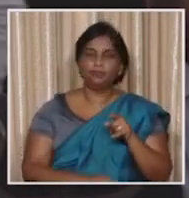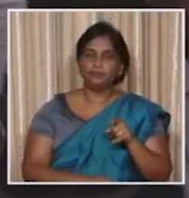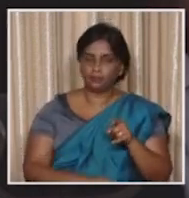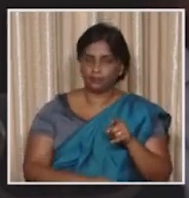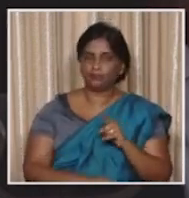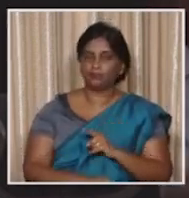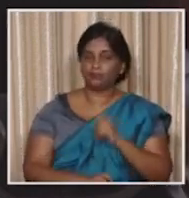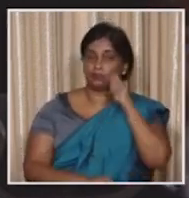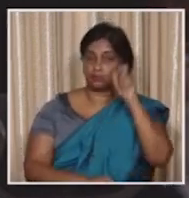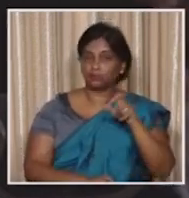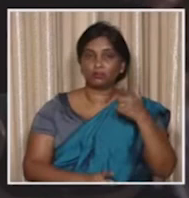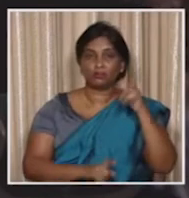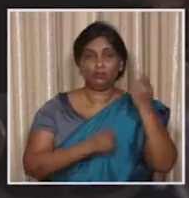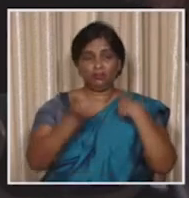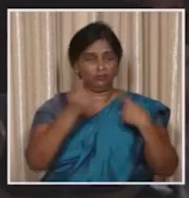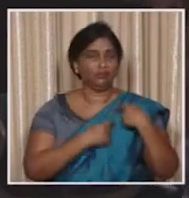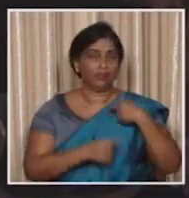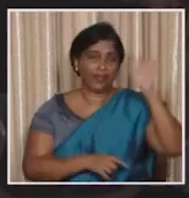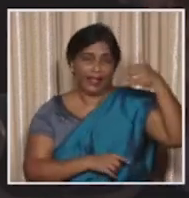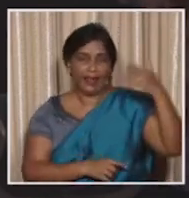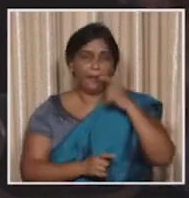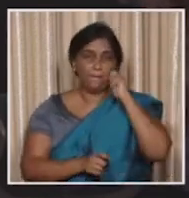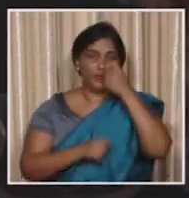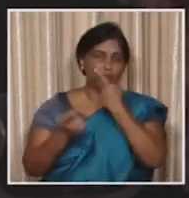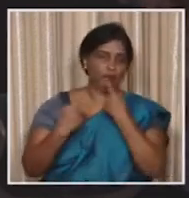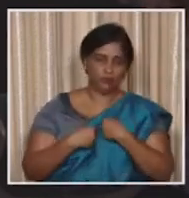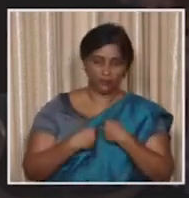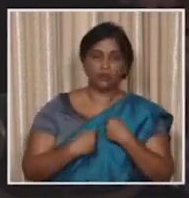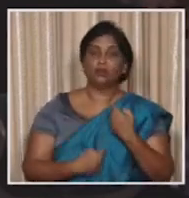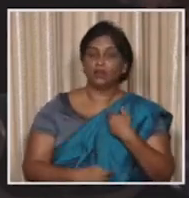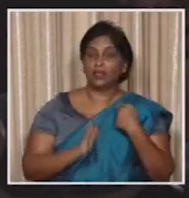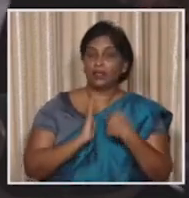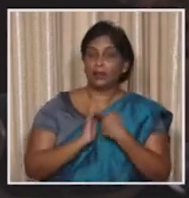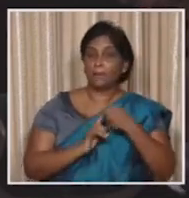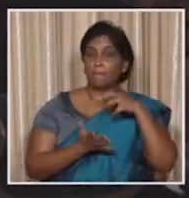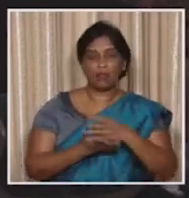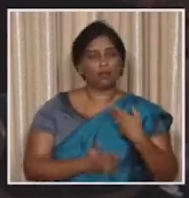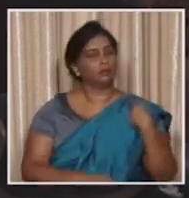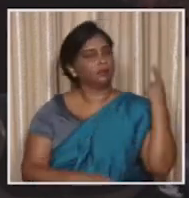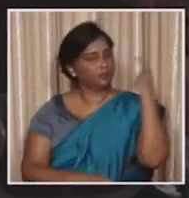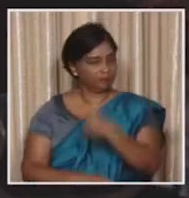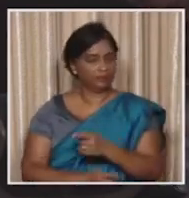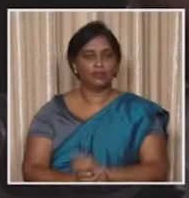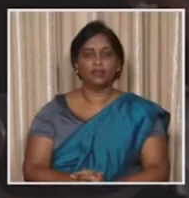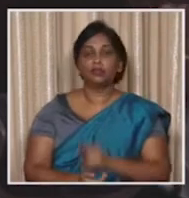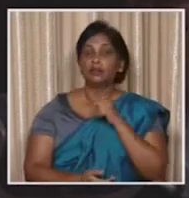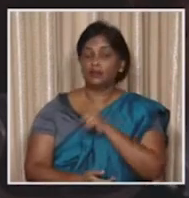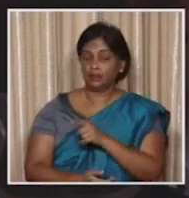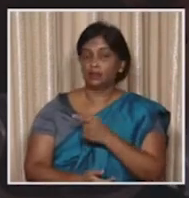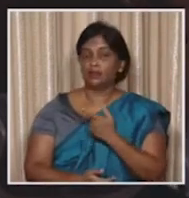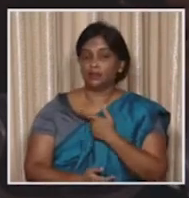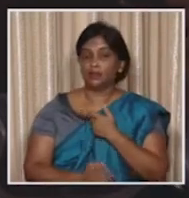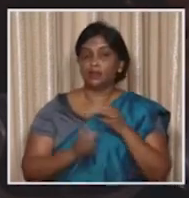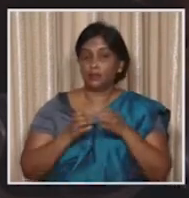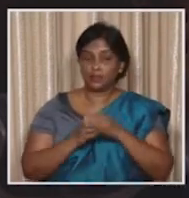கொண்டு எங்களை அங்கு வருமாறு கேட்டுக்கொண்ட அடிப்படையிலே நாங்கள் கிழக்கு மாகாணத்திற்கு சென்றிருந்தோம். அந்த வகையில் எங்களுடைய கட்சித் தலைவர் கஜேந்திரகுமார் பொன்னம்பலம்